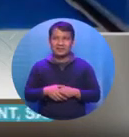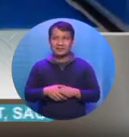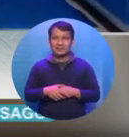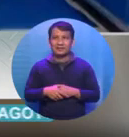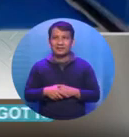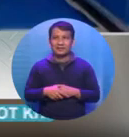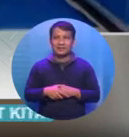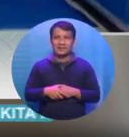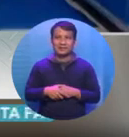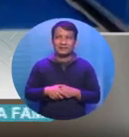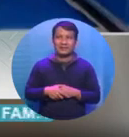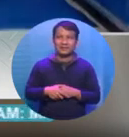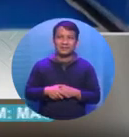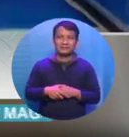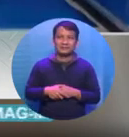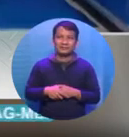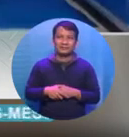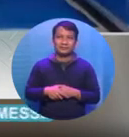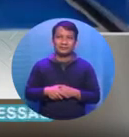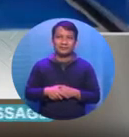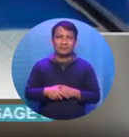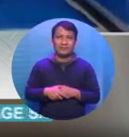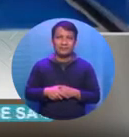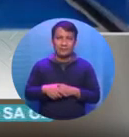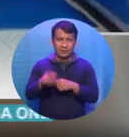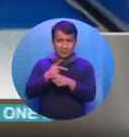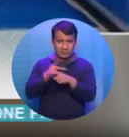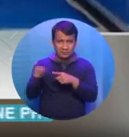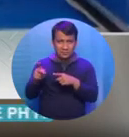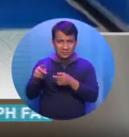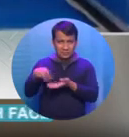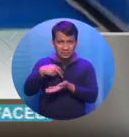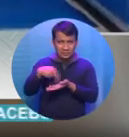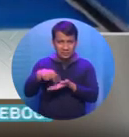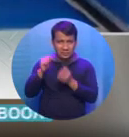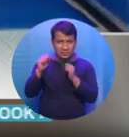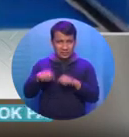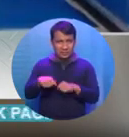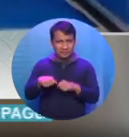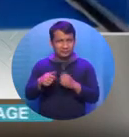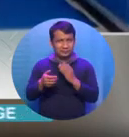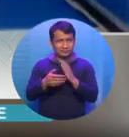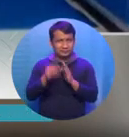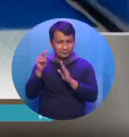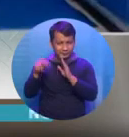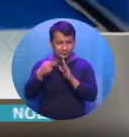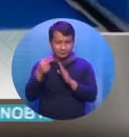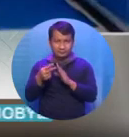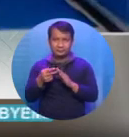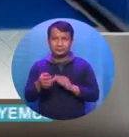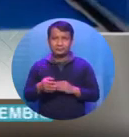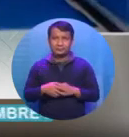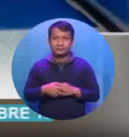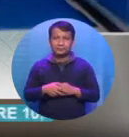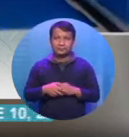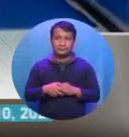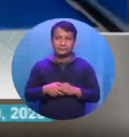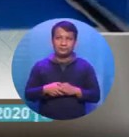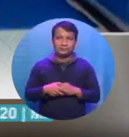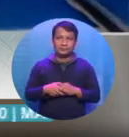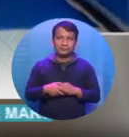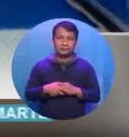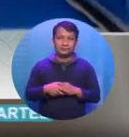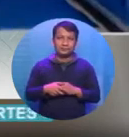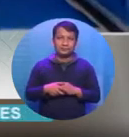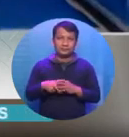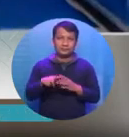effort, money. Yes, thank you. Ano, professional dancer po kayo at gumagawa ng mga ganong klaseng video, sir? Nagsimula lang po